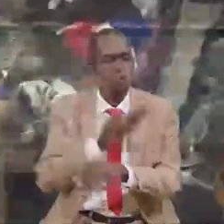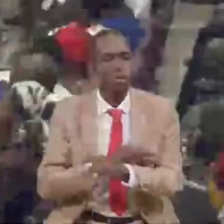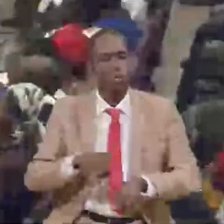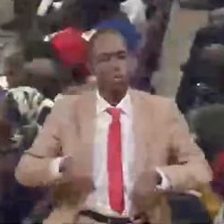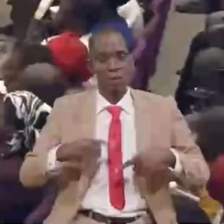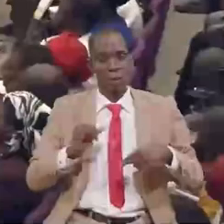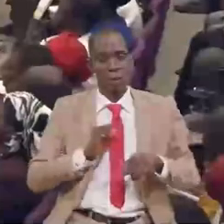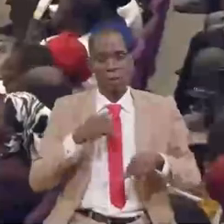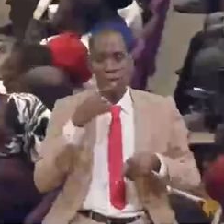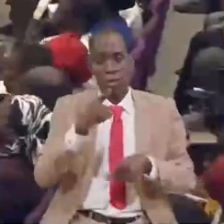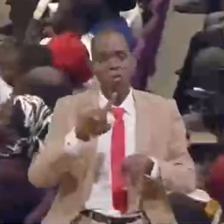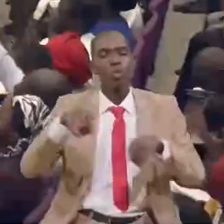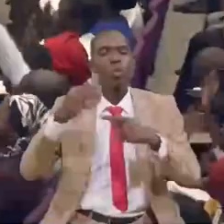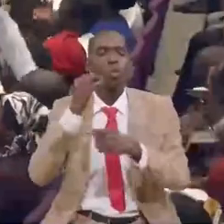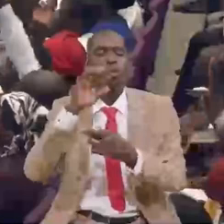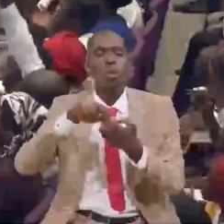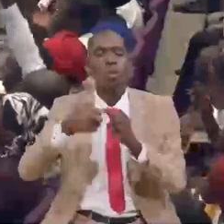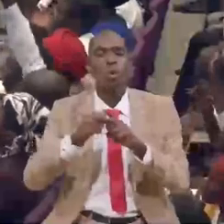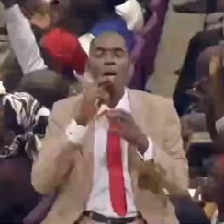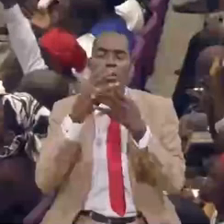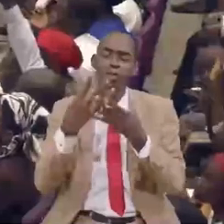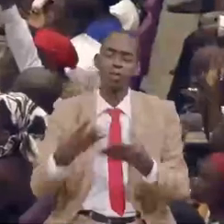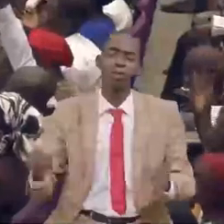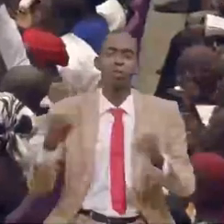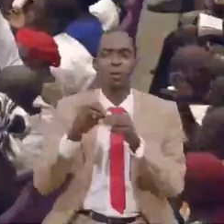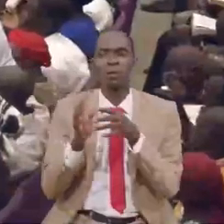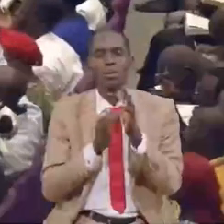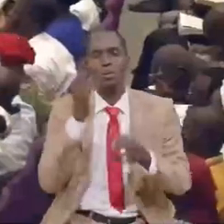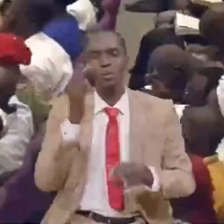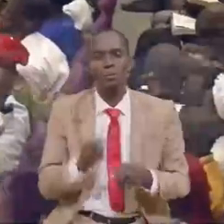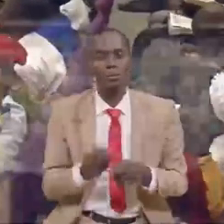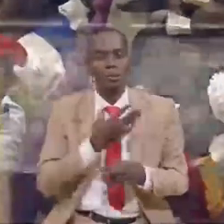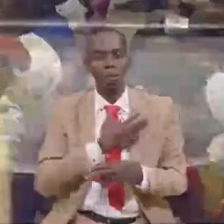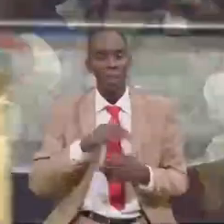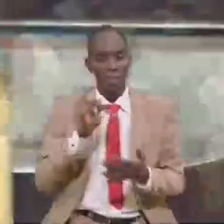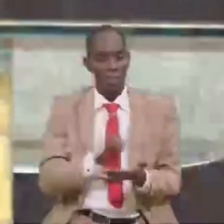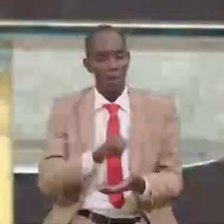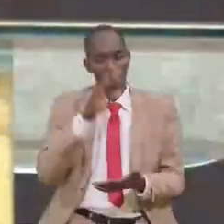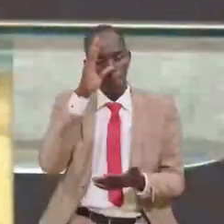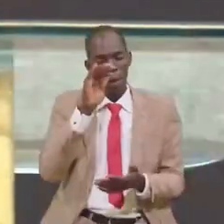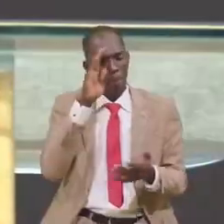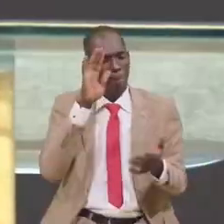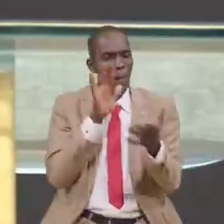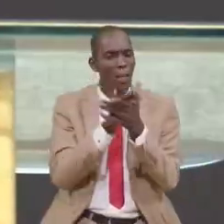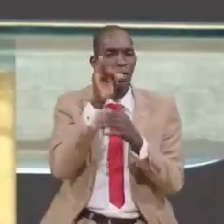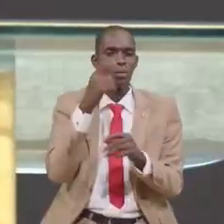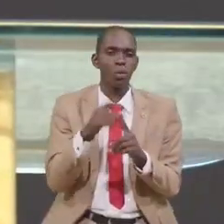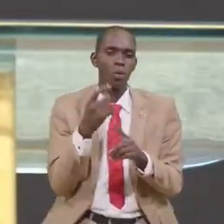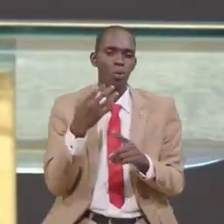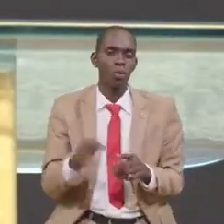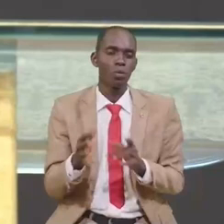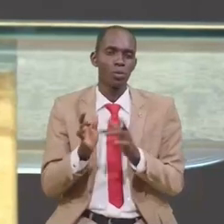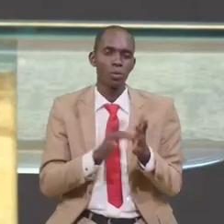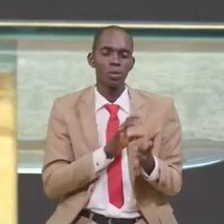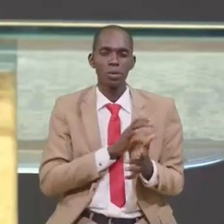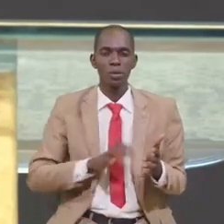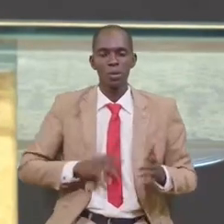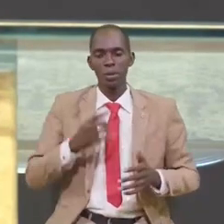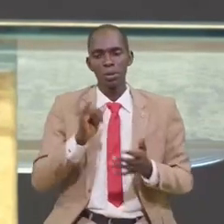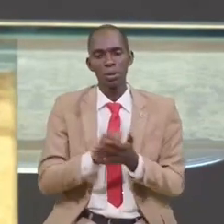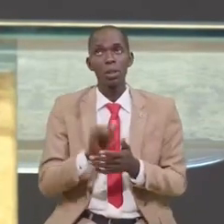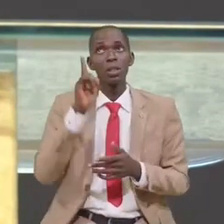vous, vos problèmes sont résolus. Et cet homme crut à la parole que Jésus lui avait